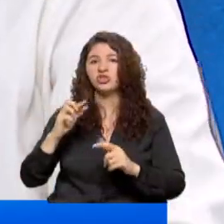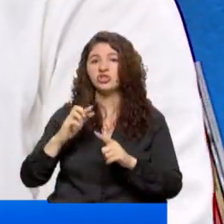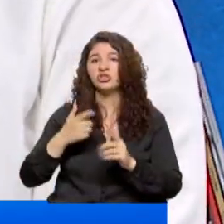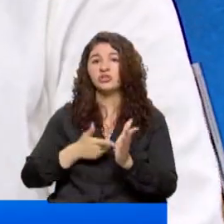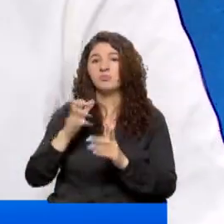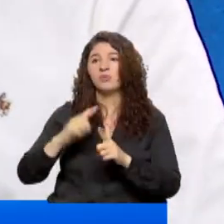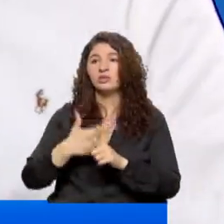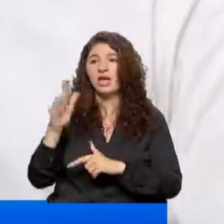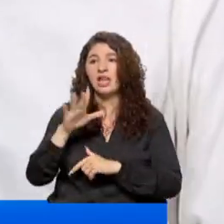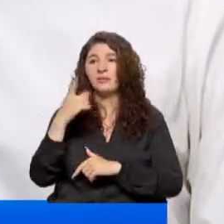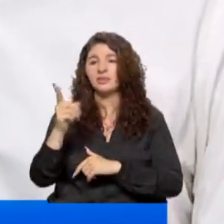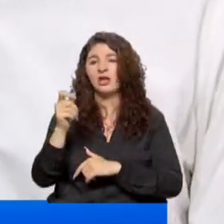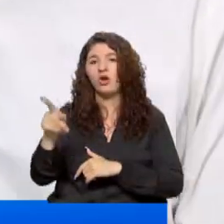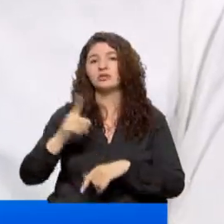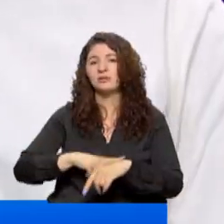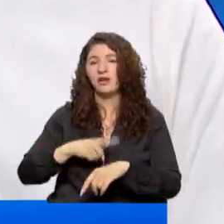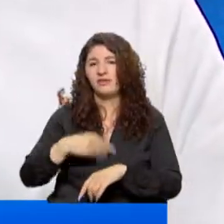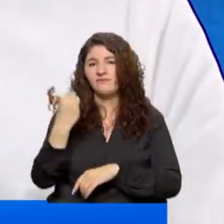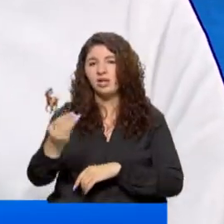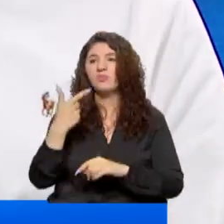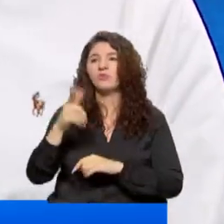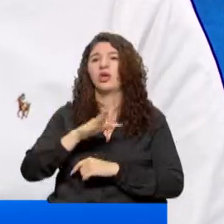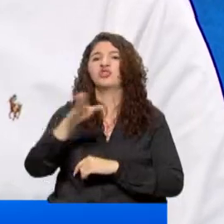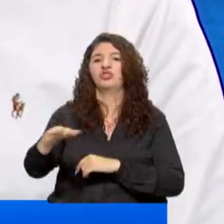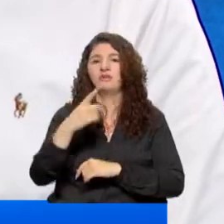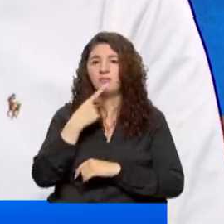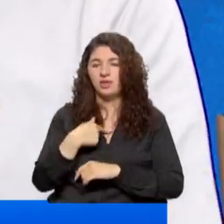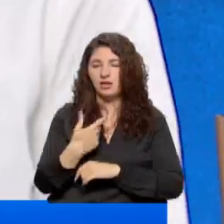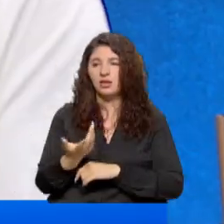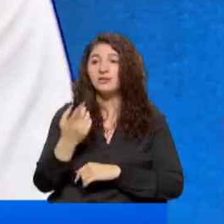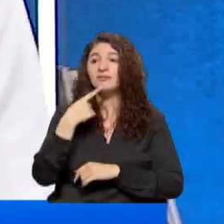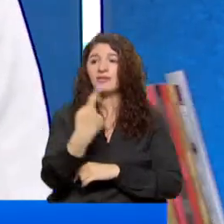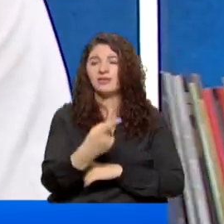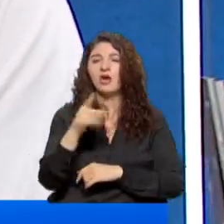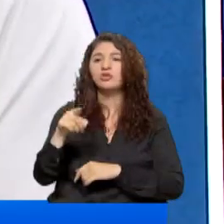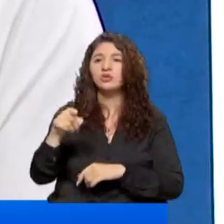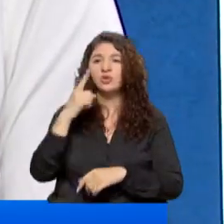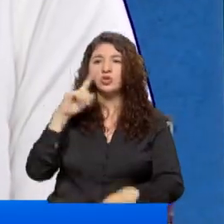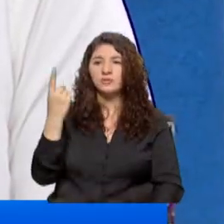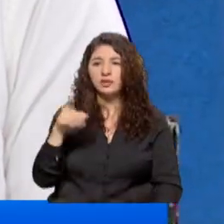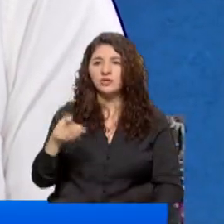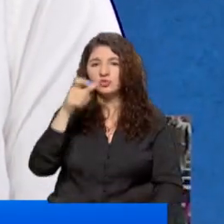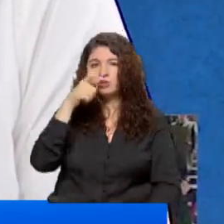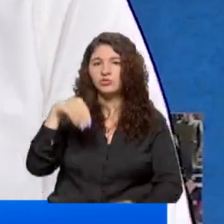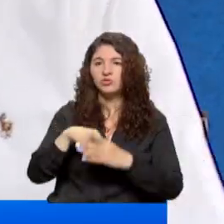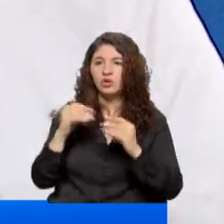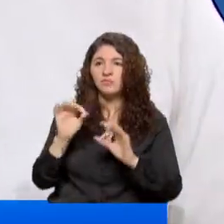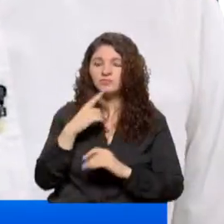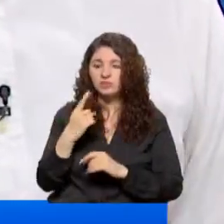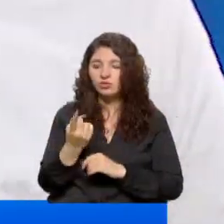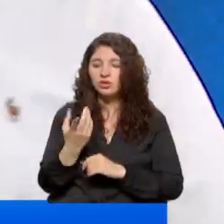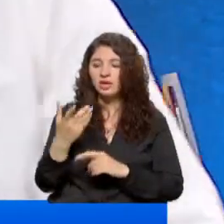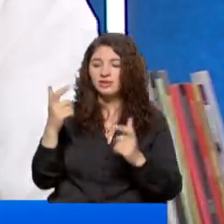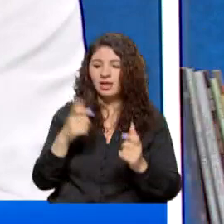Çiftçi Projesi hakkında 50 bin lira o zaman verilip köye Evet şimdi şu andaki hükümette ve ülkemiz için önemli bir şey